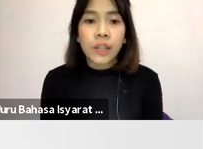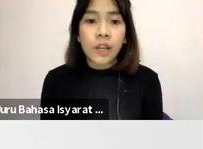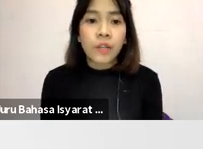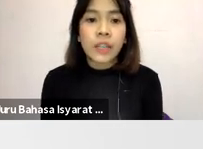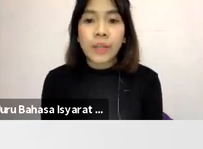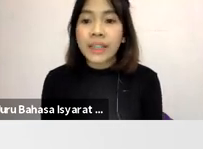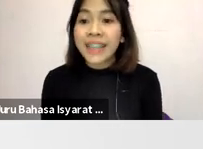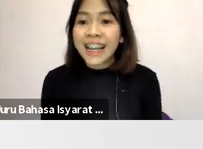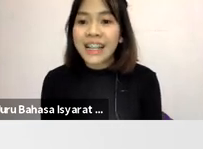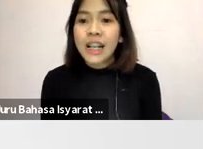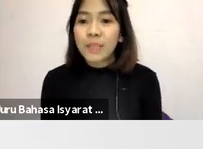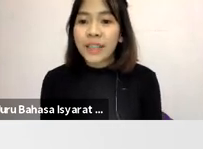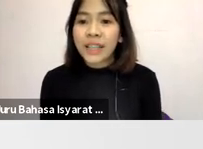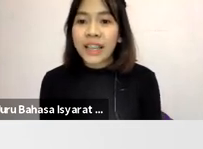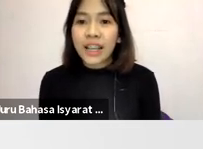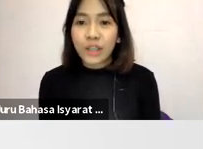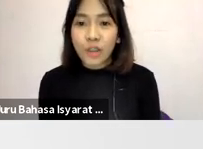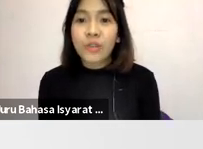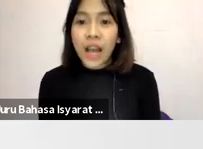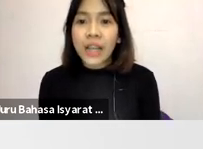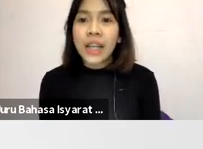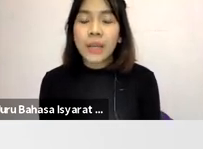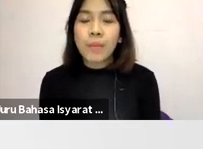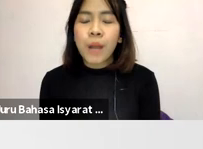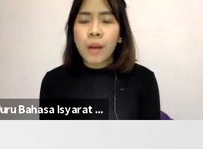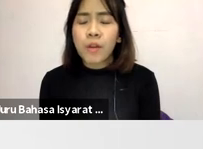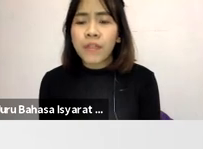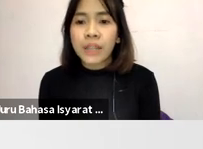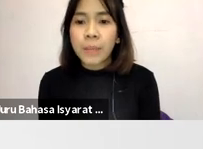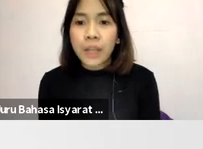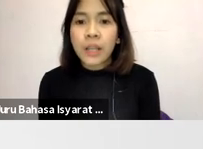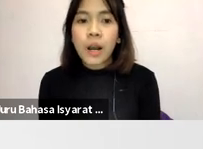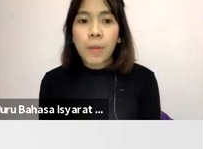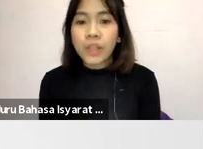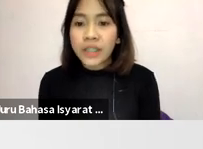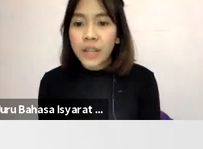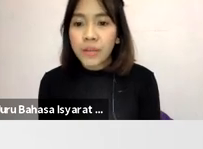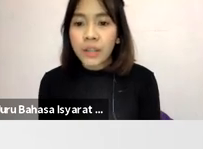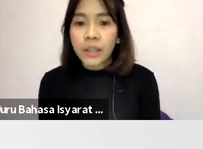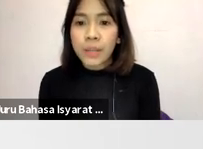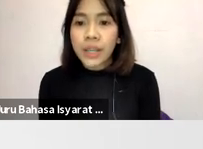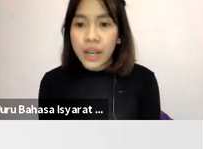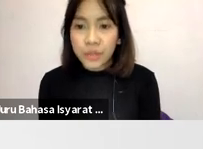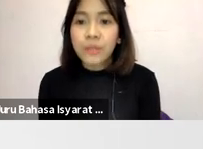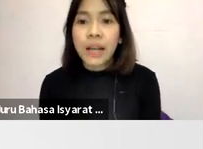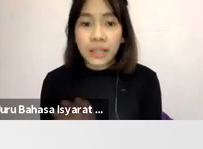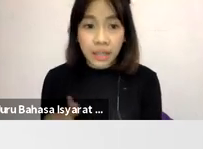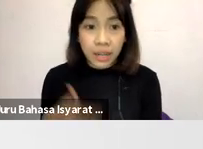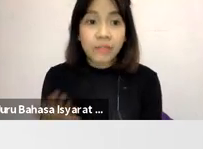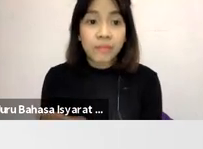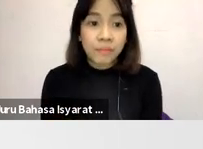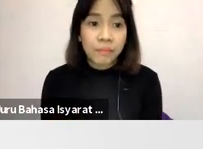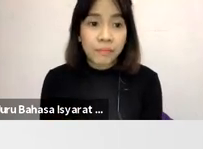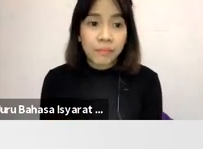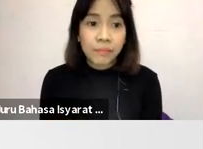melainkan juga secara luring seperti sekarang seperti yang kita ketahui sudah ada di beberapa konferensi pers kepolisian juga telah menyediakan juru bahasa